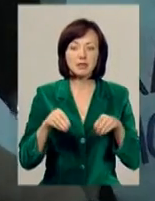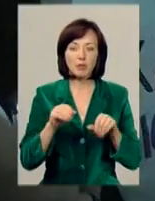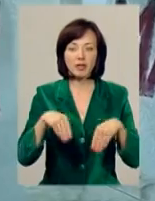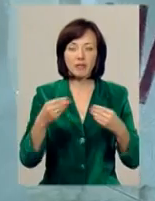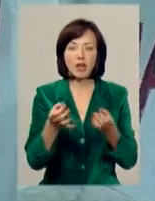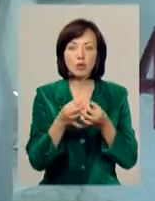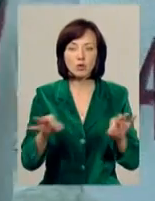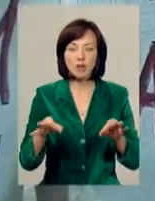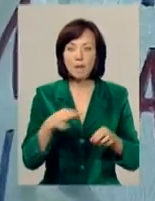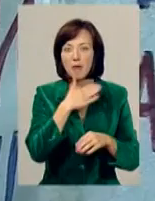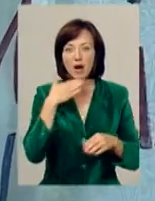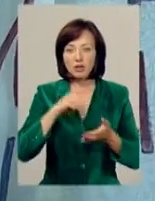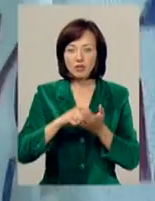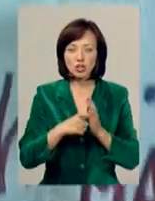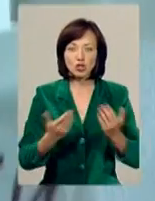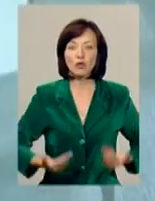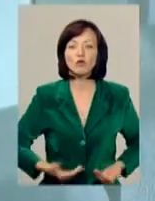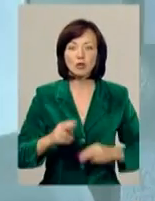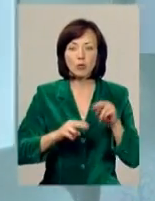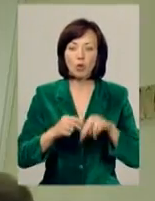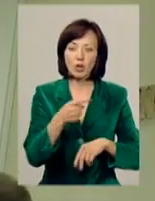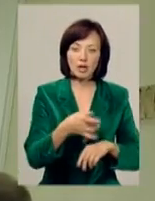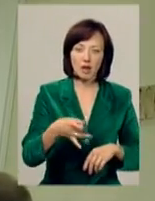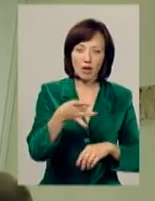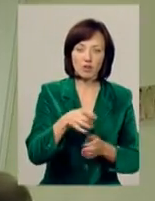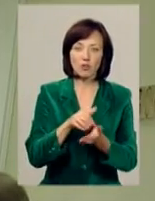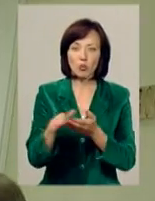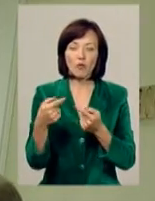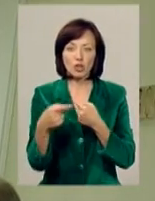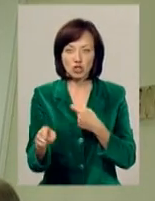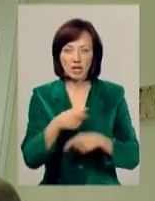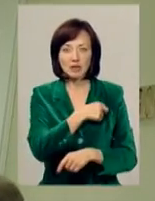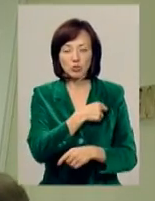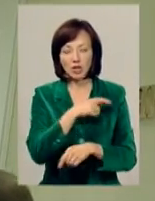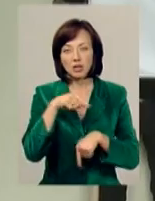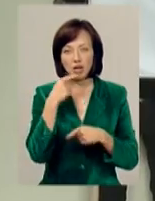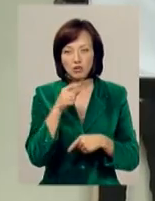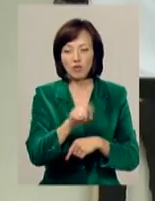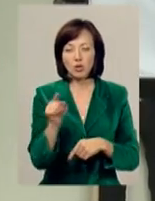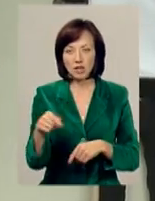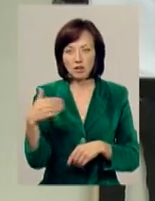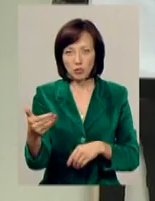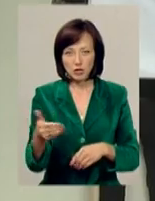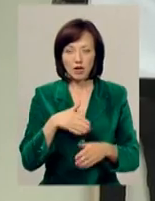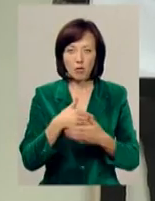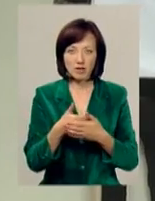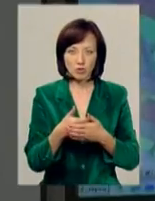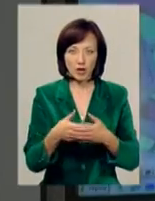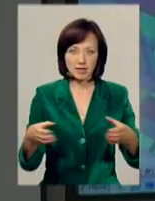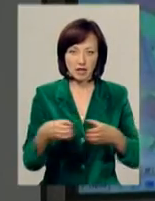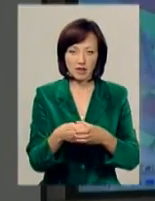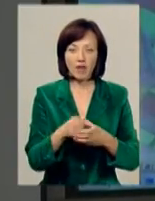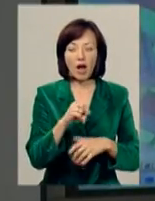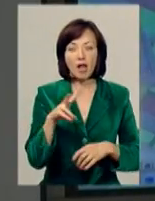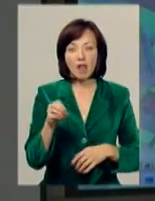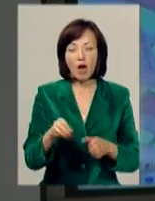надання дозволів на багатоквартирну житлову забудову в одних мікрорайонах та відмову в інших депутати стверджували вони на боці громадської ініціативи